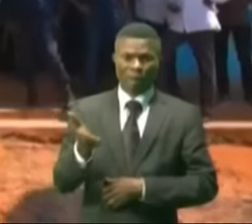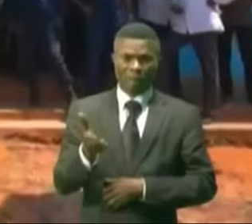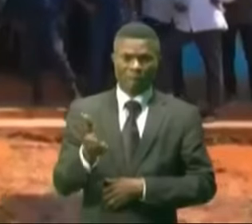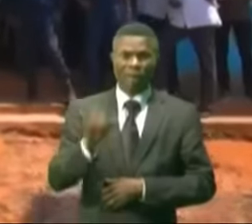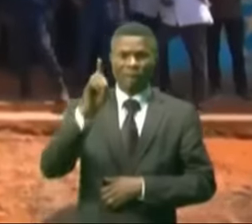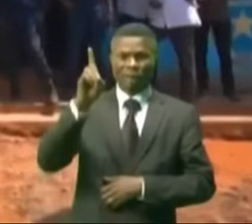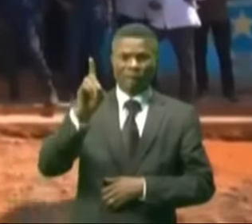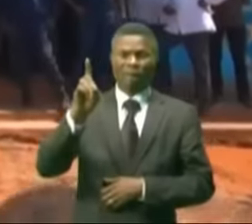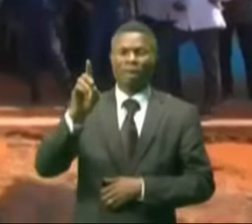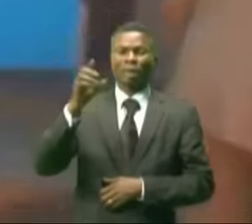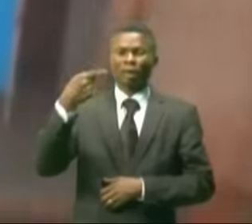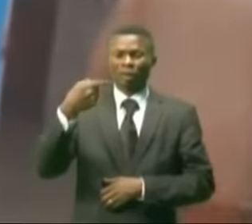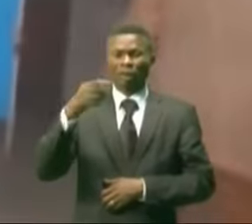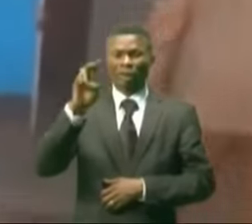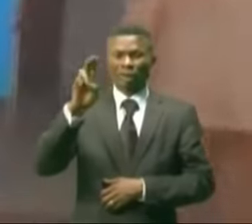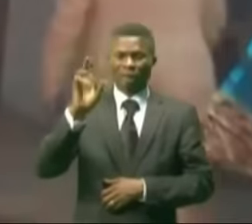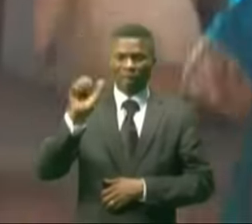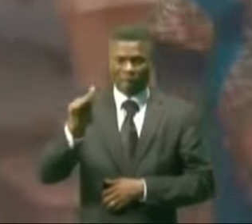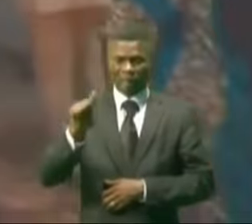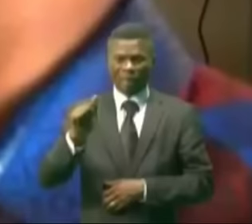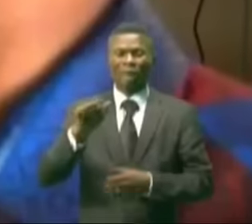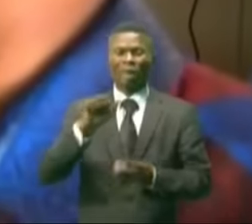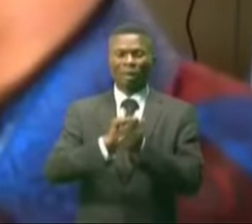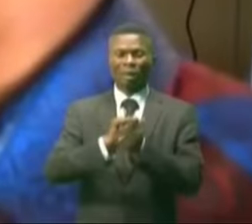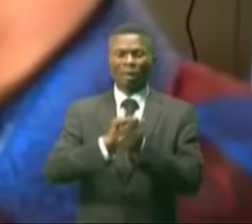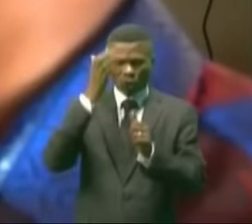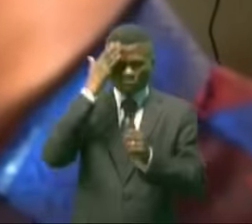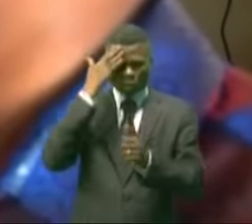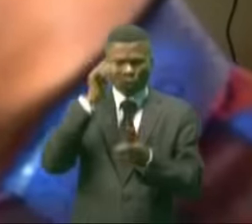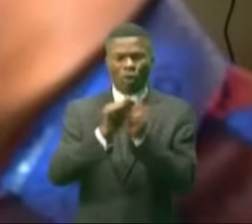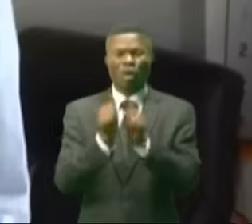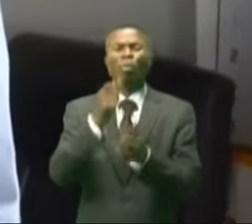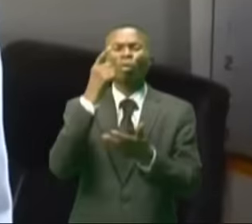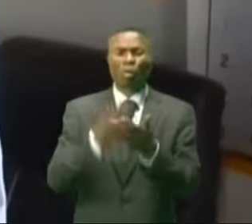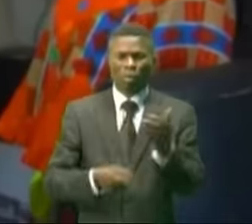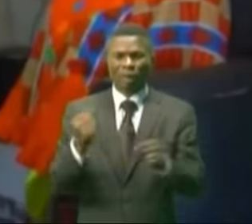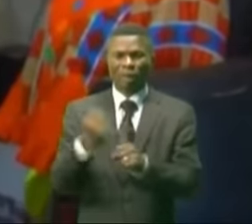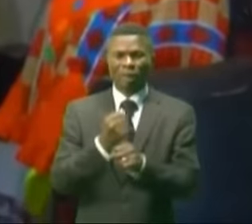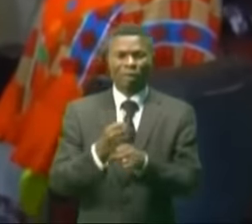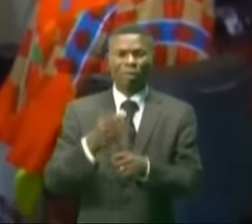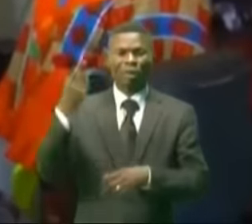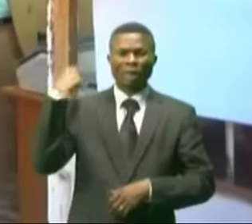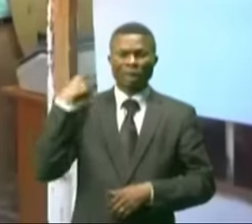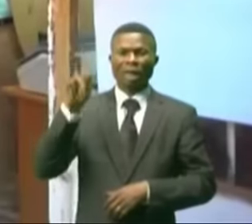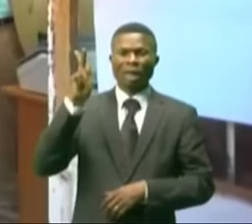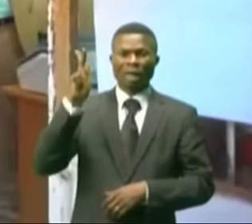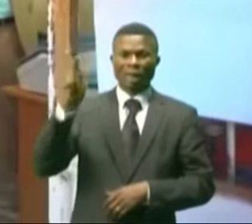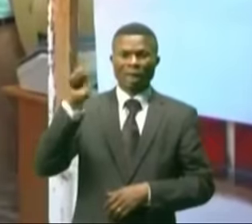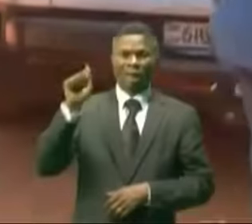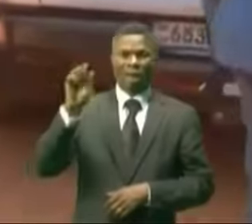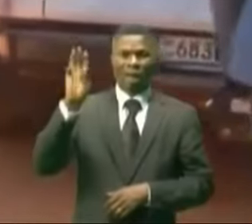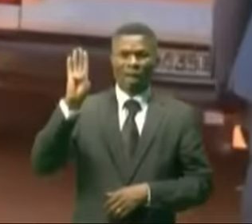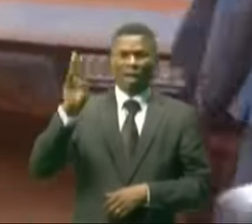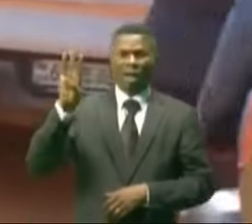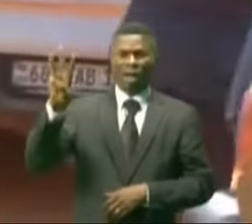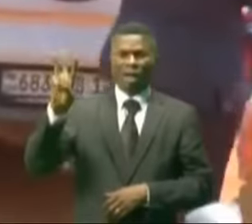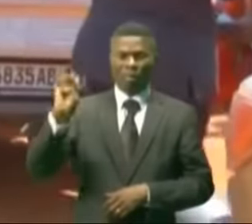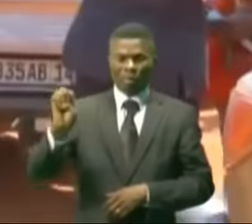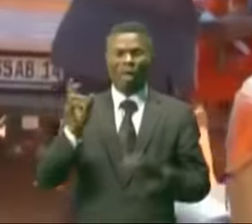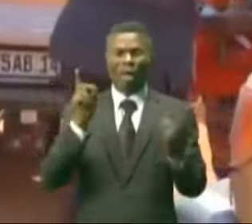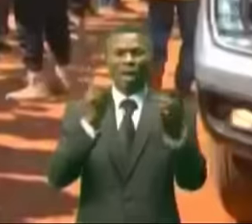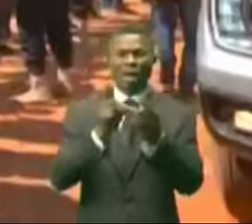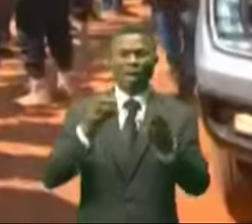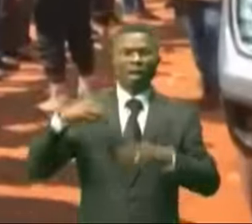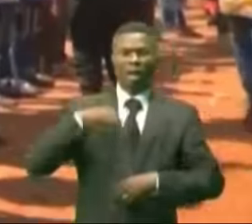DGDA, la police DGM, question de s'imprégner de la réalité. L'honorable Kabwe a enfin rencontré les membres des